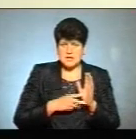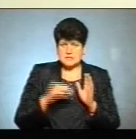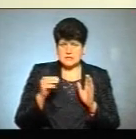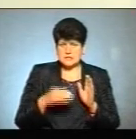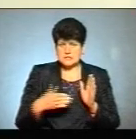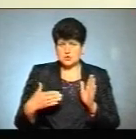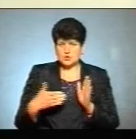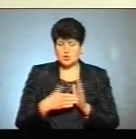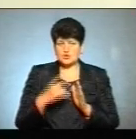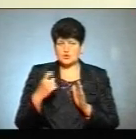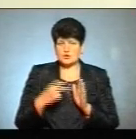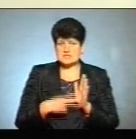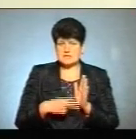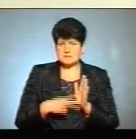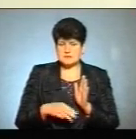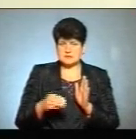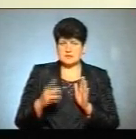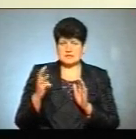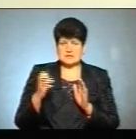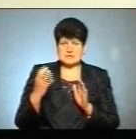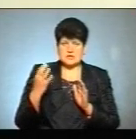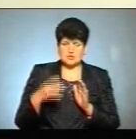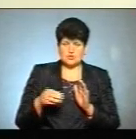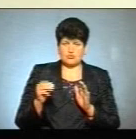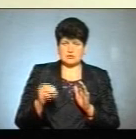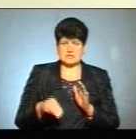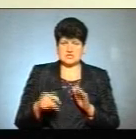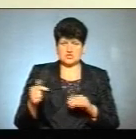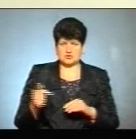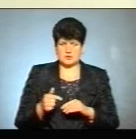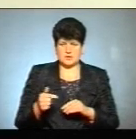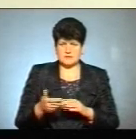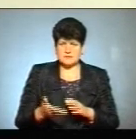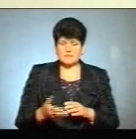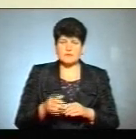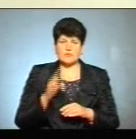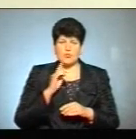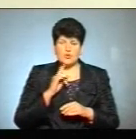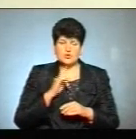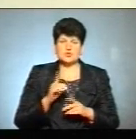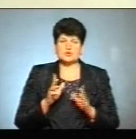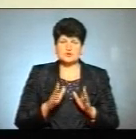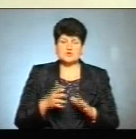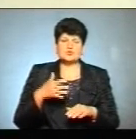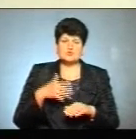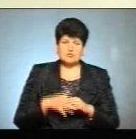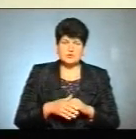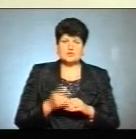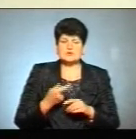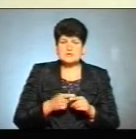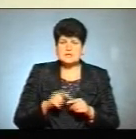до 170, до 340 тисяч гривень. Я так розумію. Так, зрозуміло, що це людський